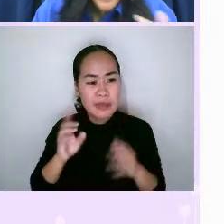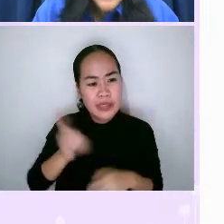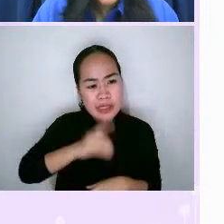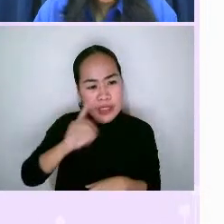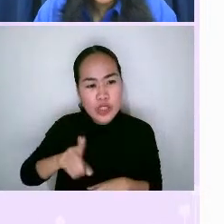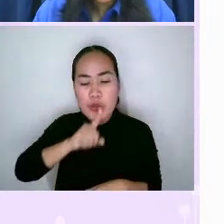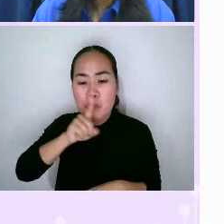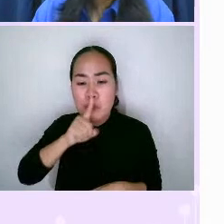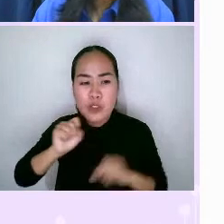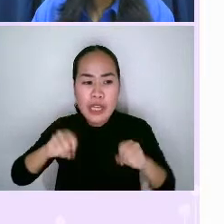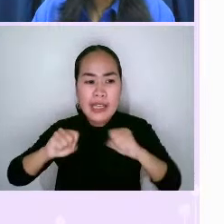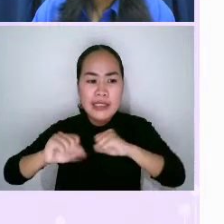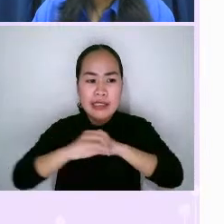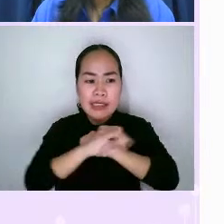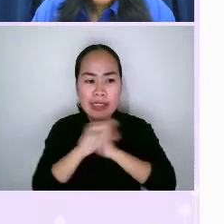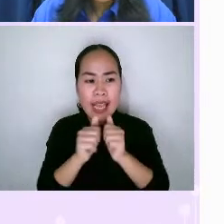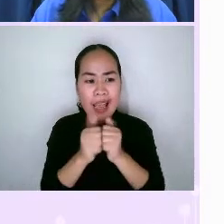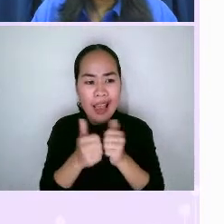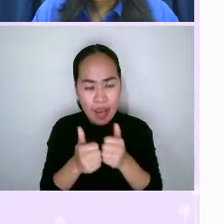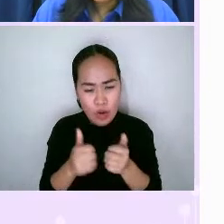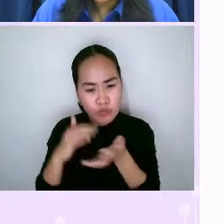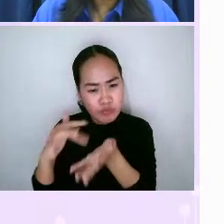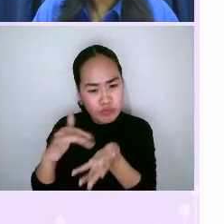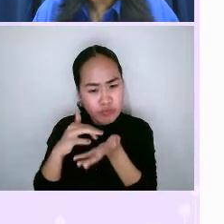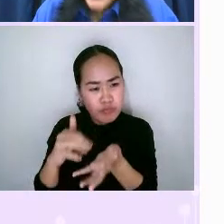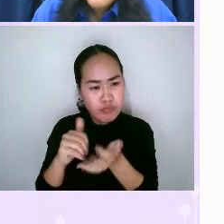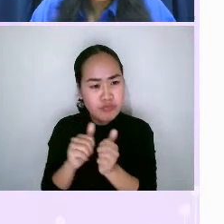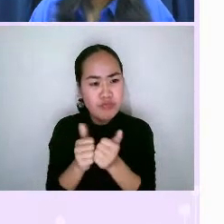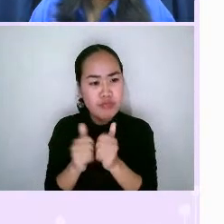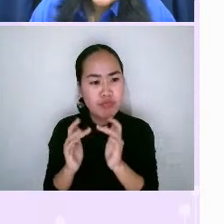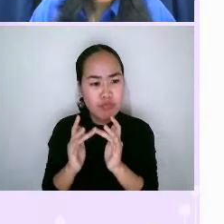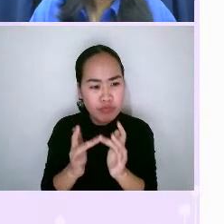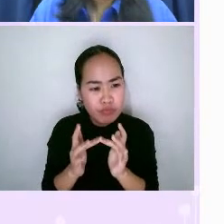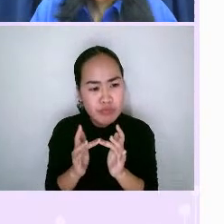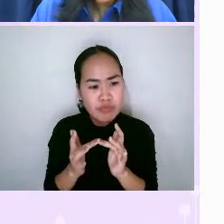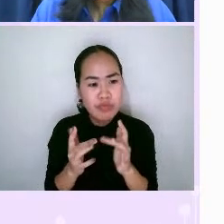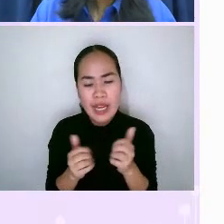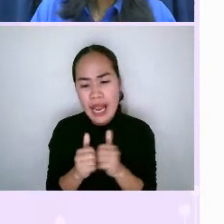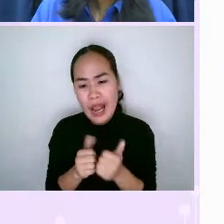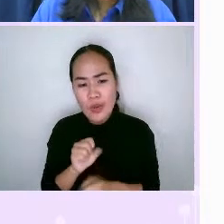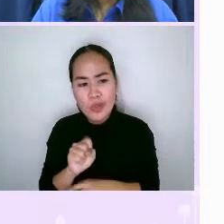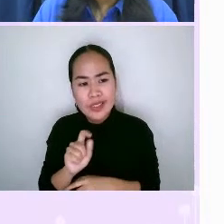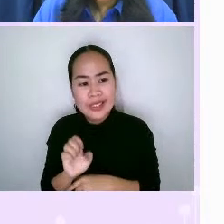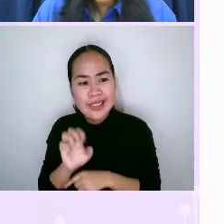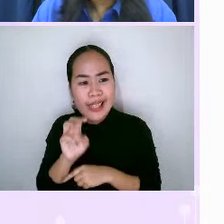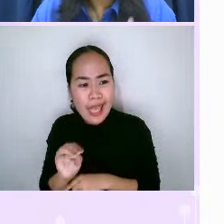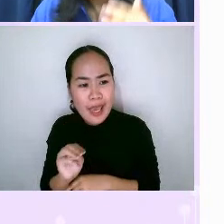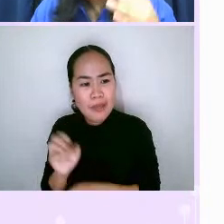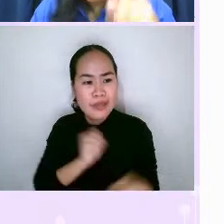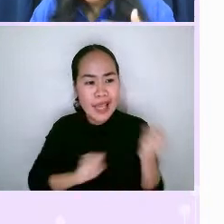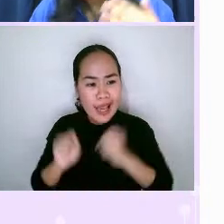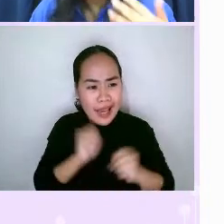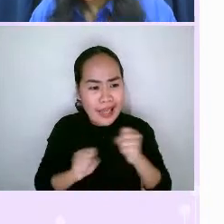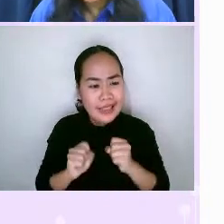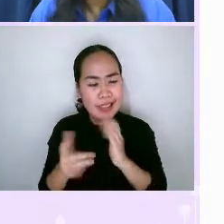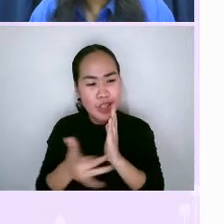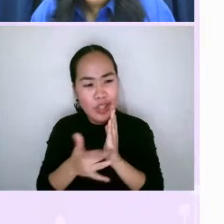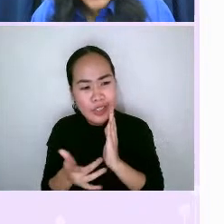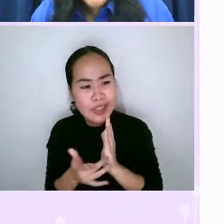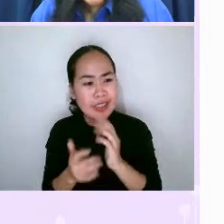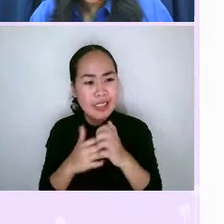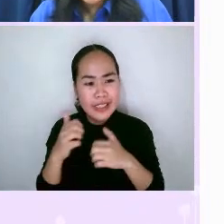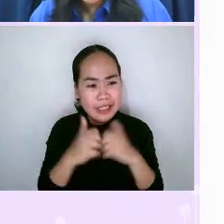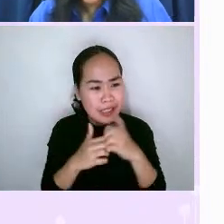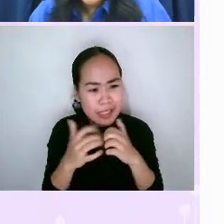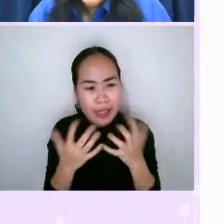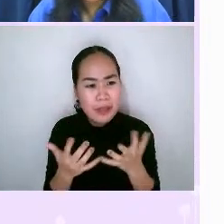sa pag-aaral ng digital literacy, paano rin po sa STEM, science, technology, engineering, mathematics, kung paano ito